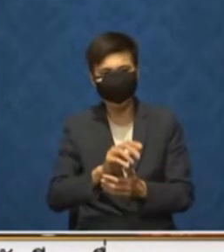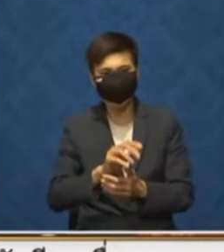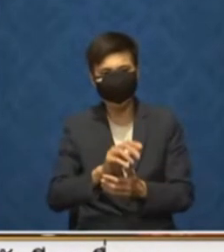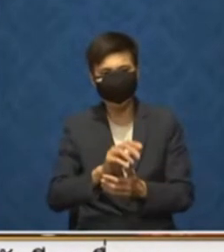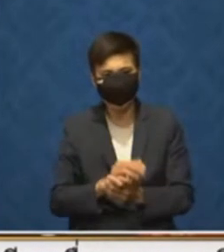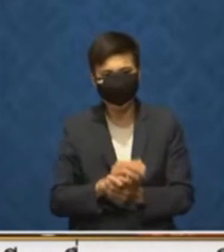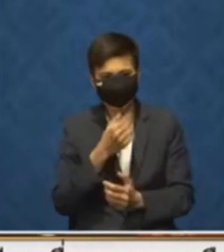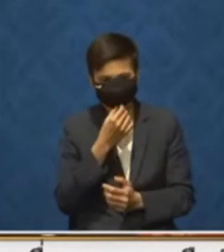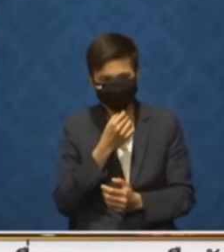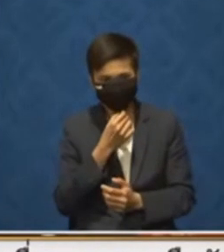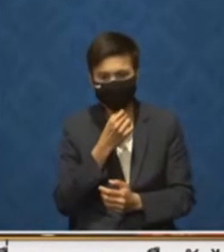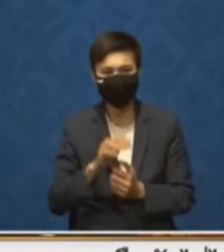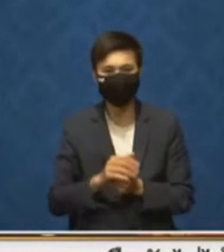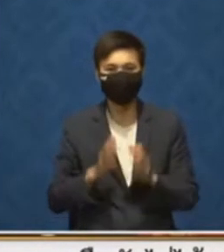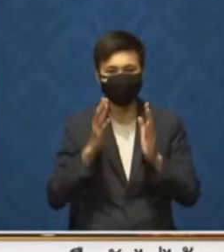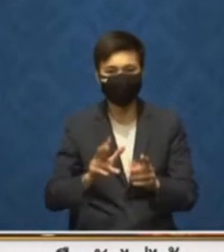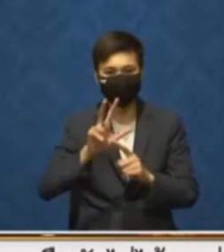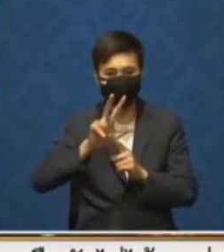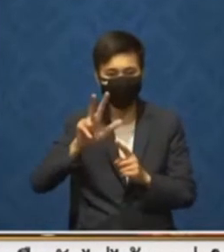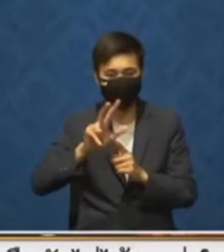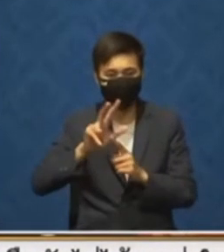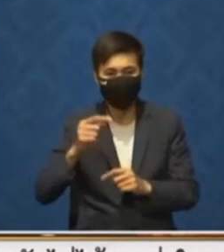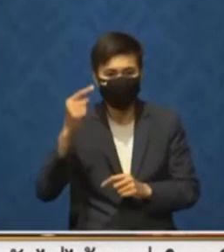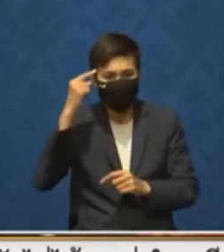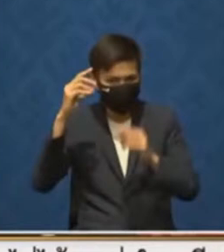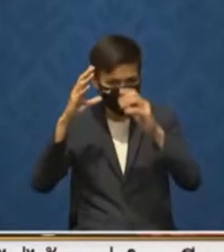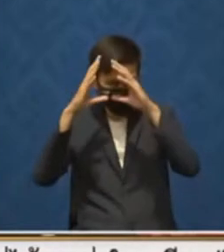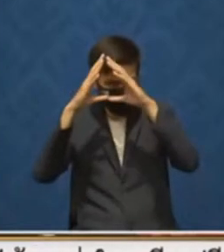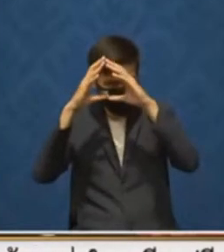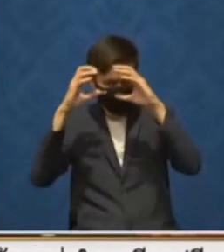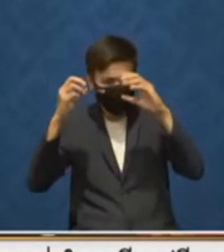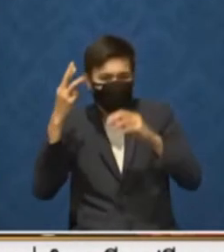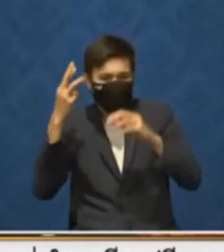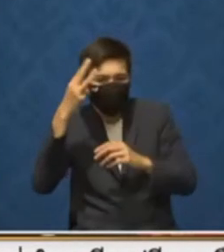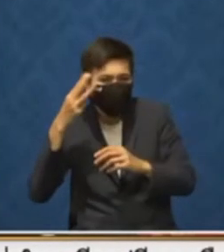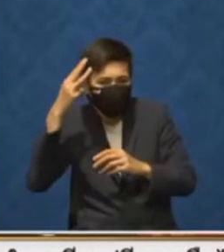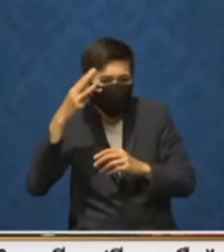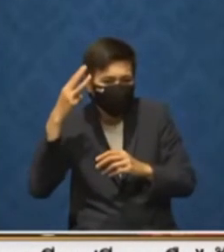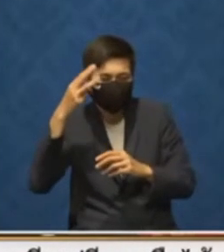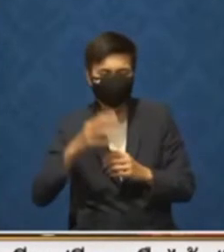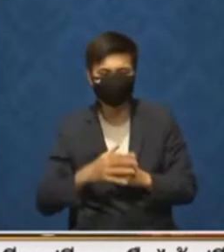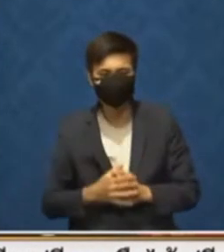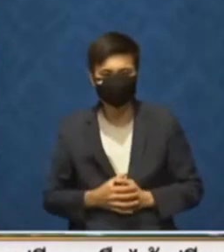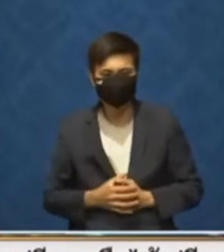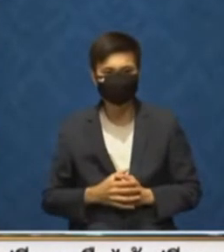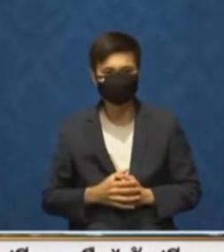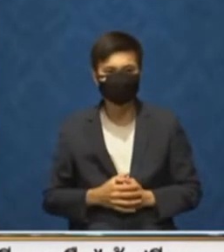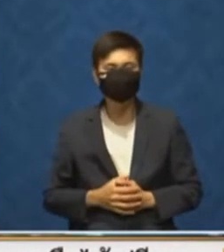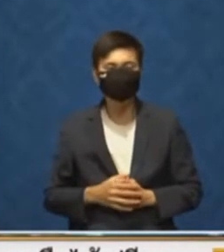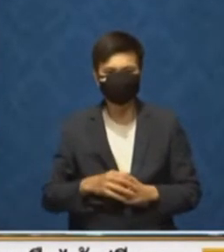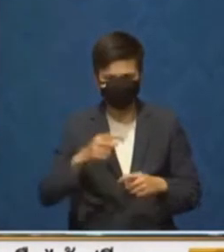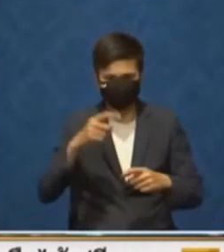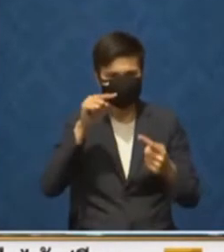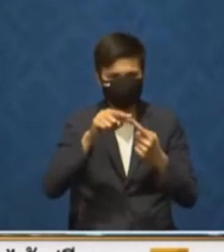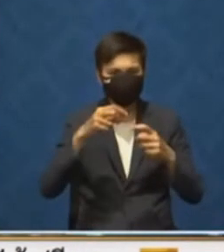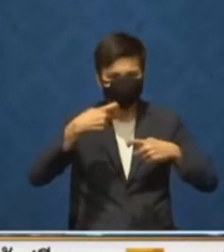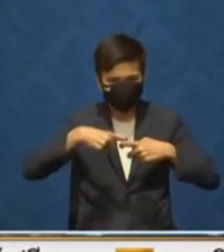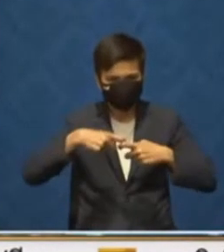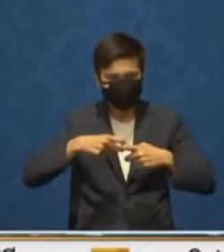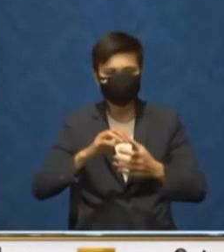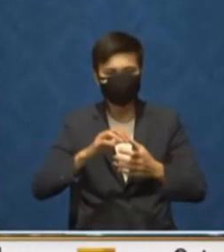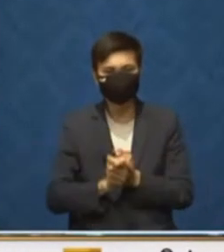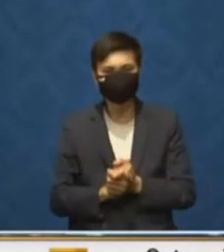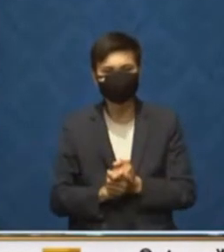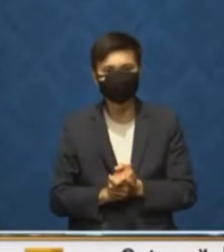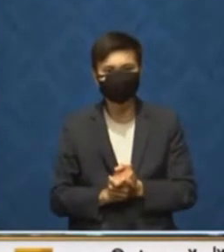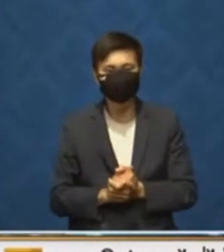ศาลแกนี่คือกับลงไม่ว่าจะเป็นคนที่รวยที่สุดในประเทศช่วยไปถึงคนที่ลำบากที่สุดในประเทศไทยว่าเขาจะเป็นมีหัวฉีด